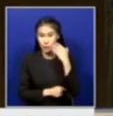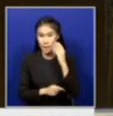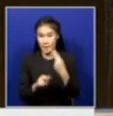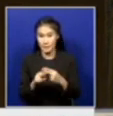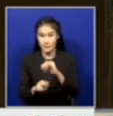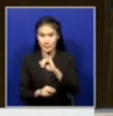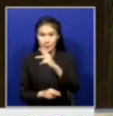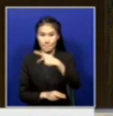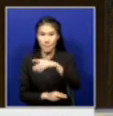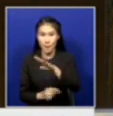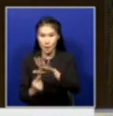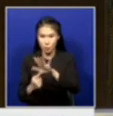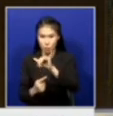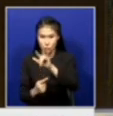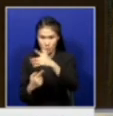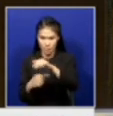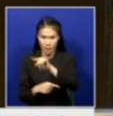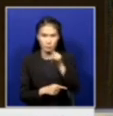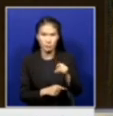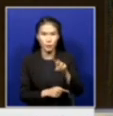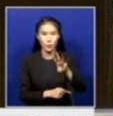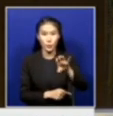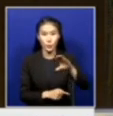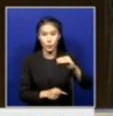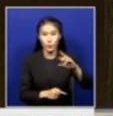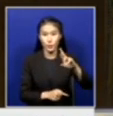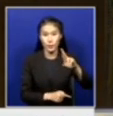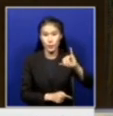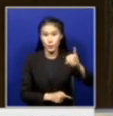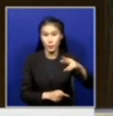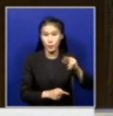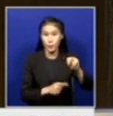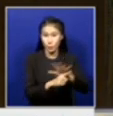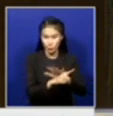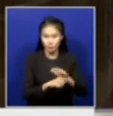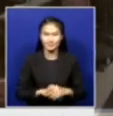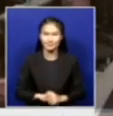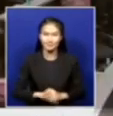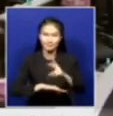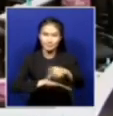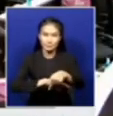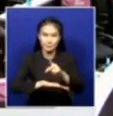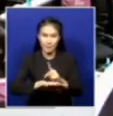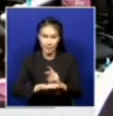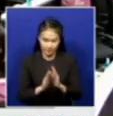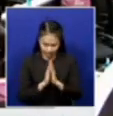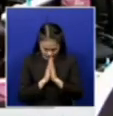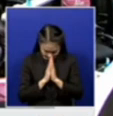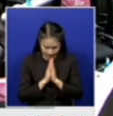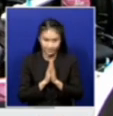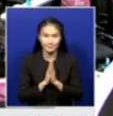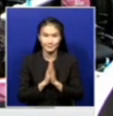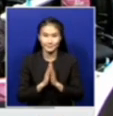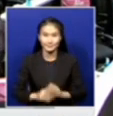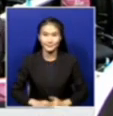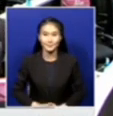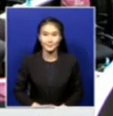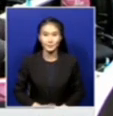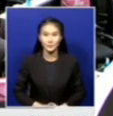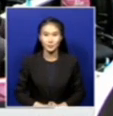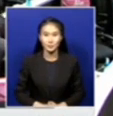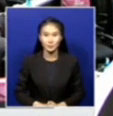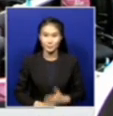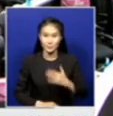านวิโรจน์นะครับ ครับกราบเรียนท่านประธานสภาที่เคารพ